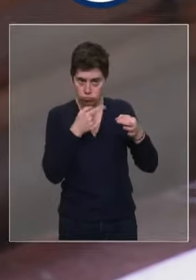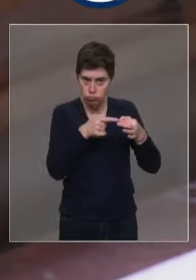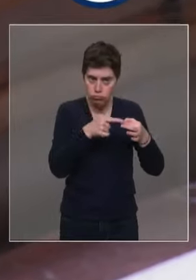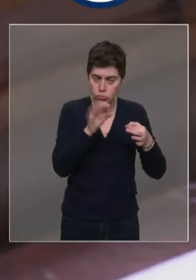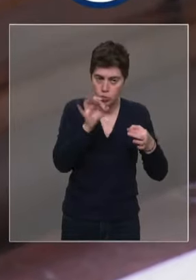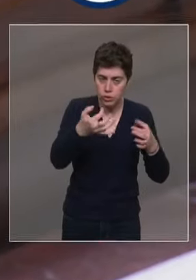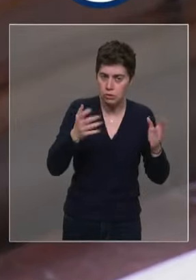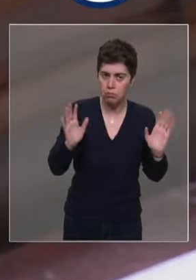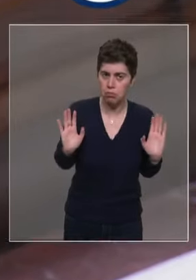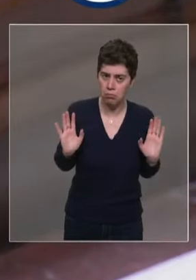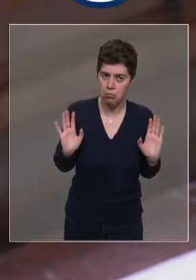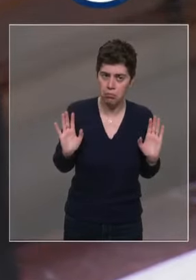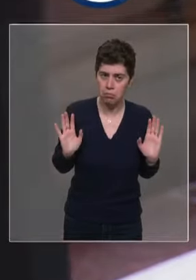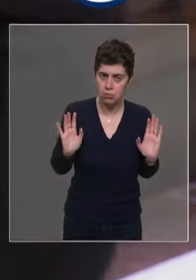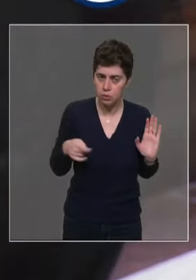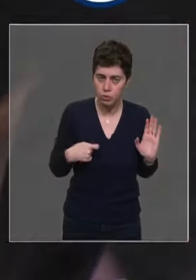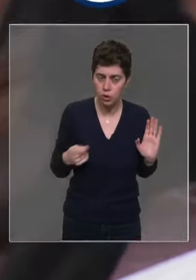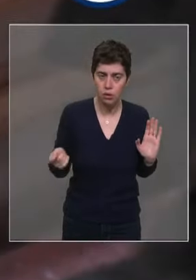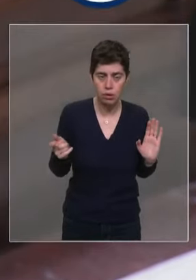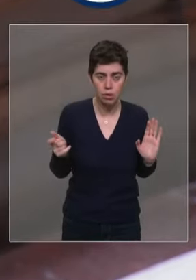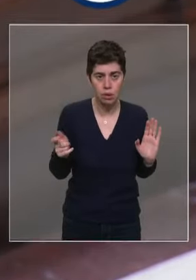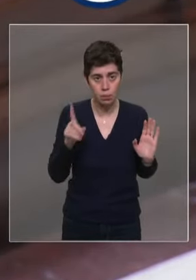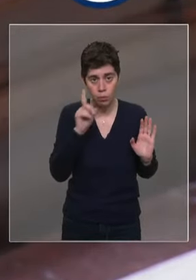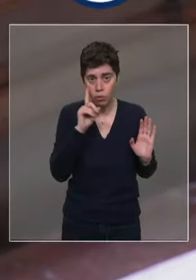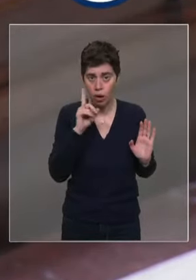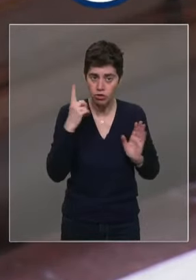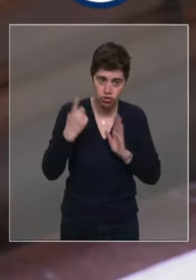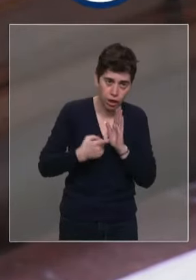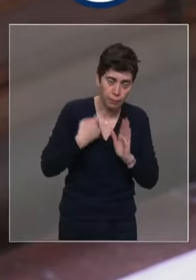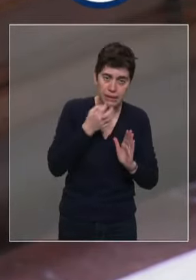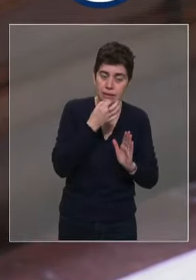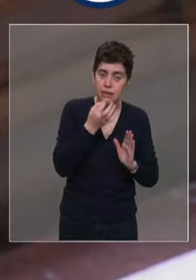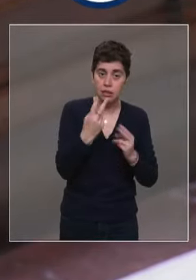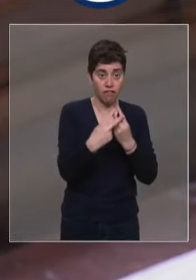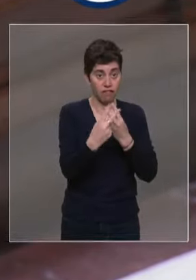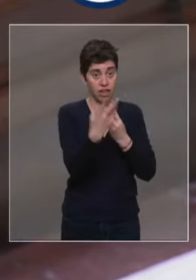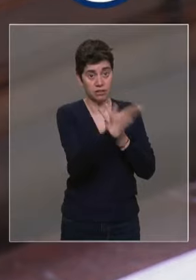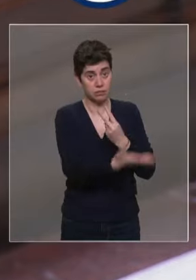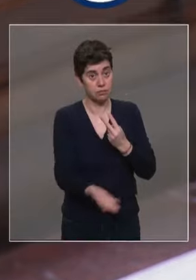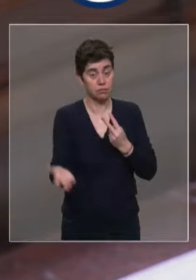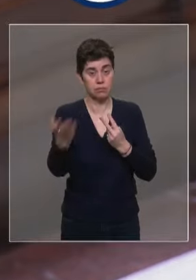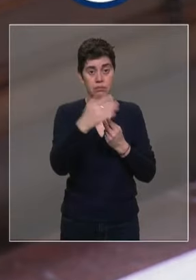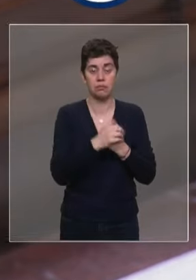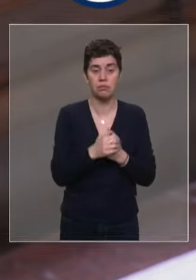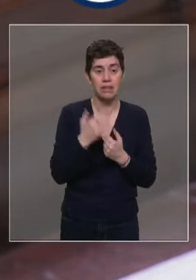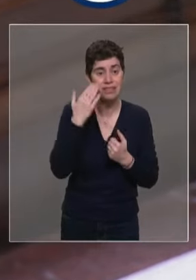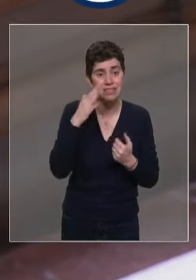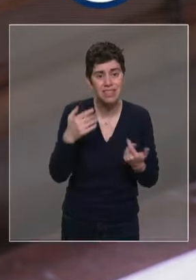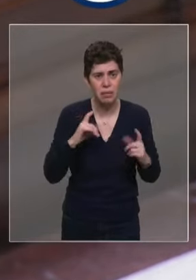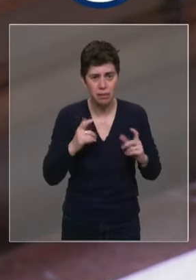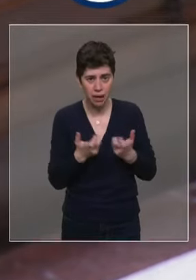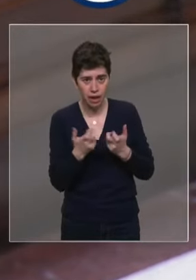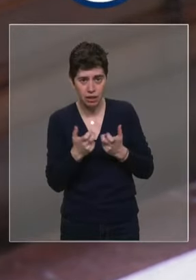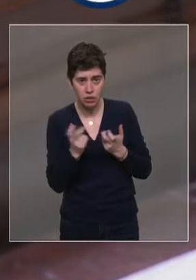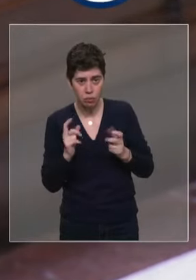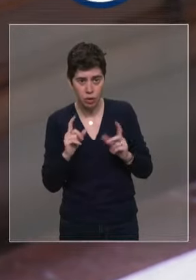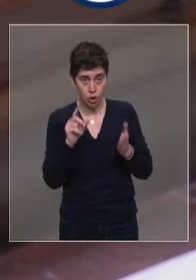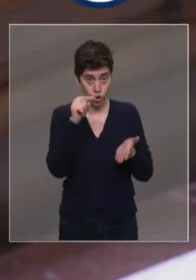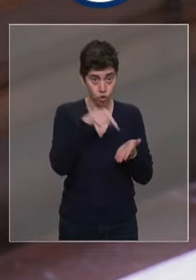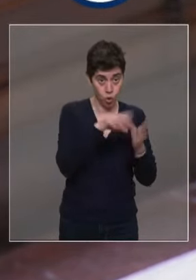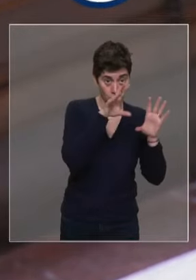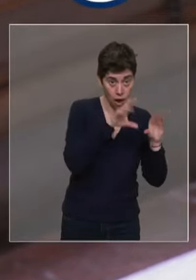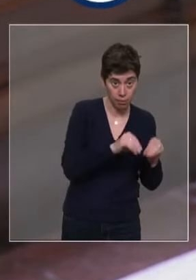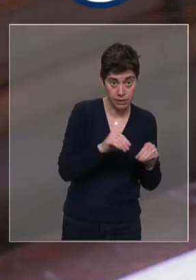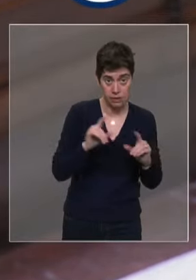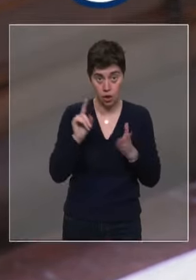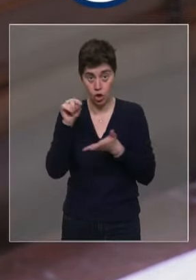Je ne renie rien parce que je sais à quel point, et je le redis ici devant vous, à quel point la carte scolaire est un élément extrêmement sensible chez tous